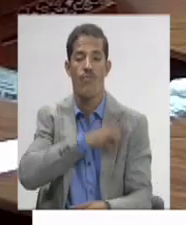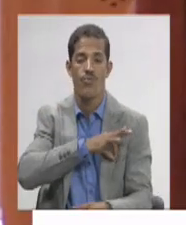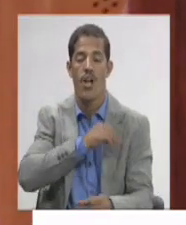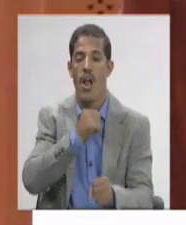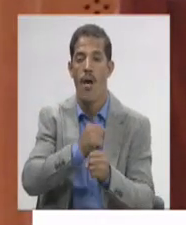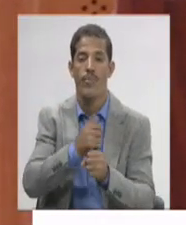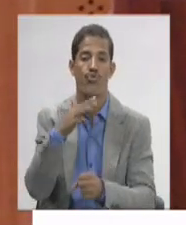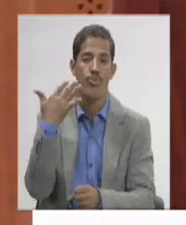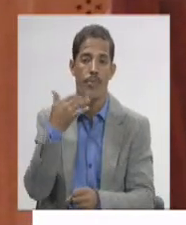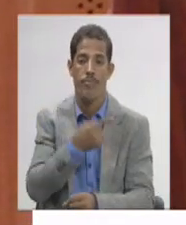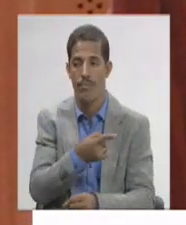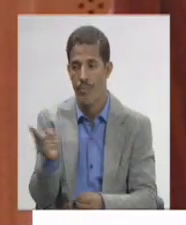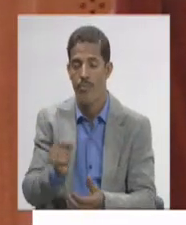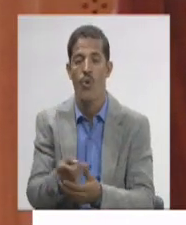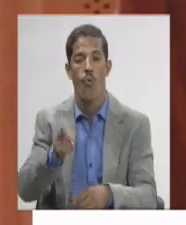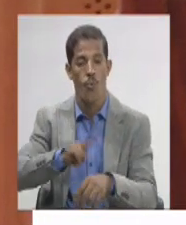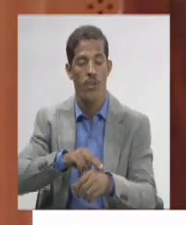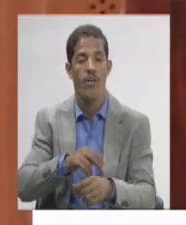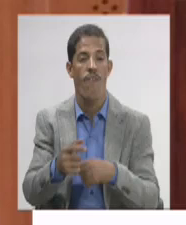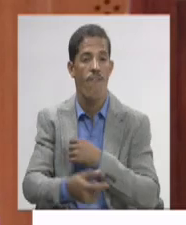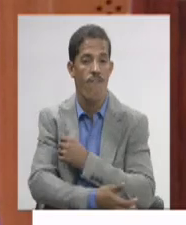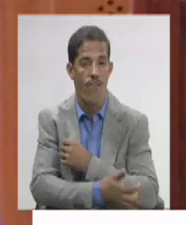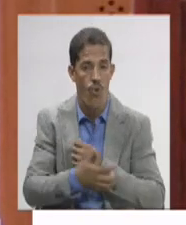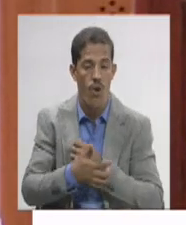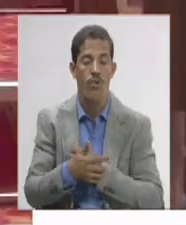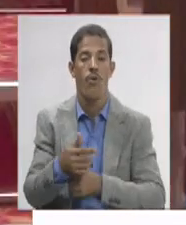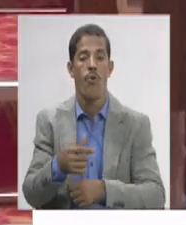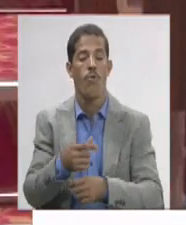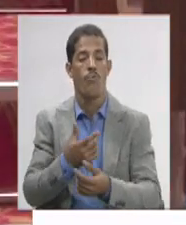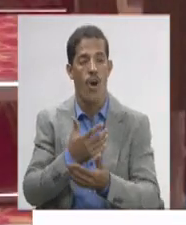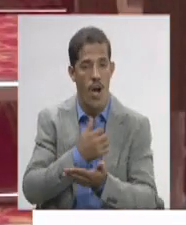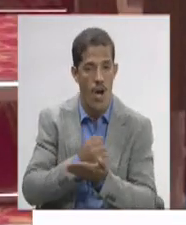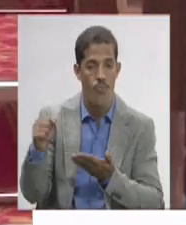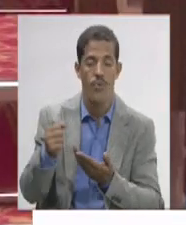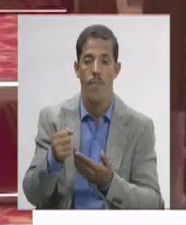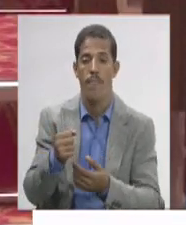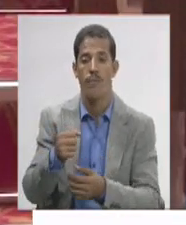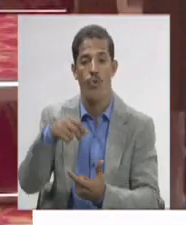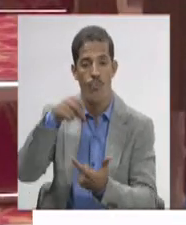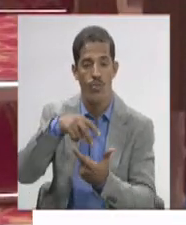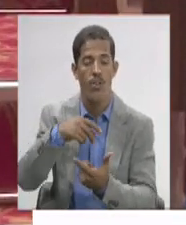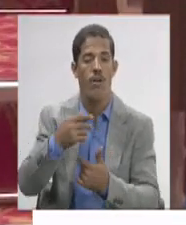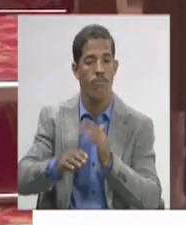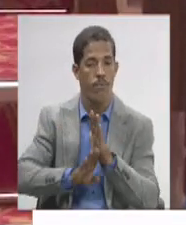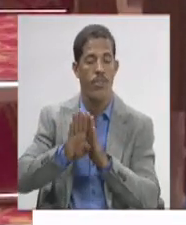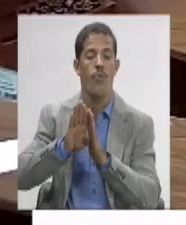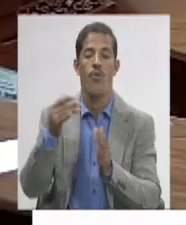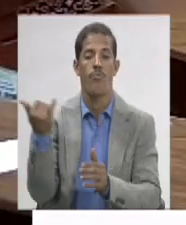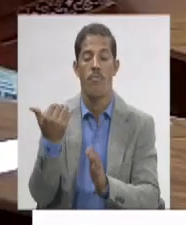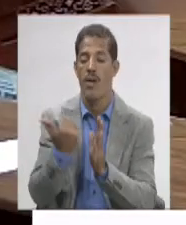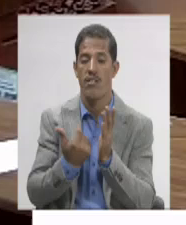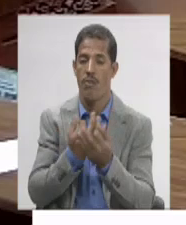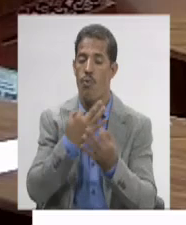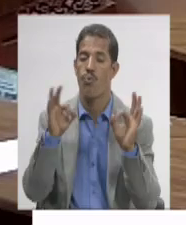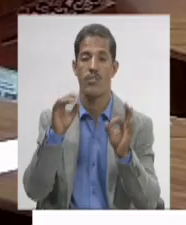للشباب ومحاربه الفقر وتطرق لمعوقات الاستثمار في بلادنا والمطالبه بتدليل كافه